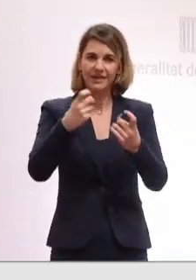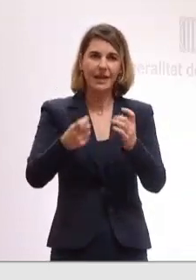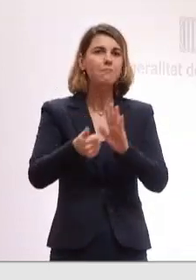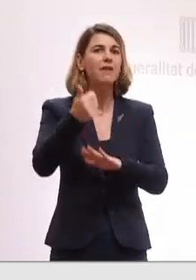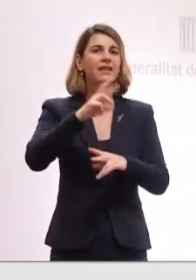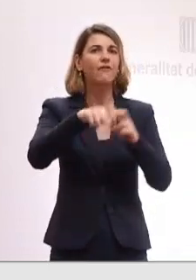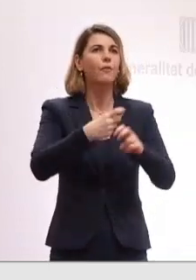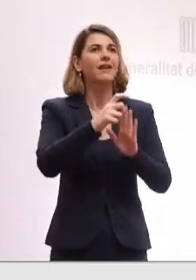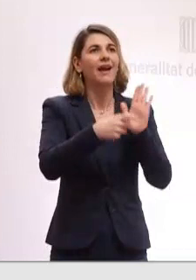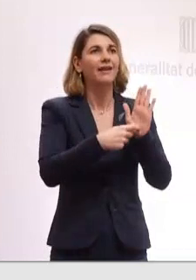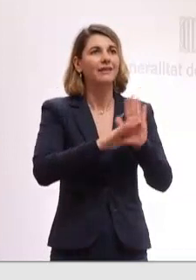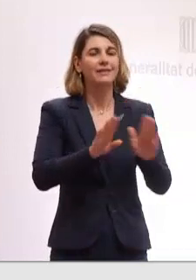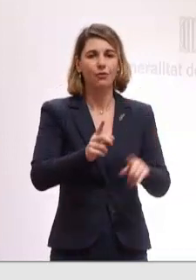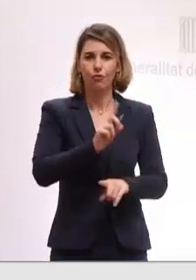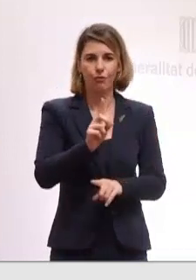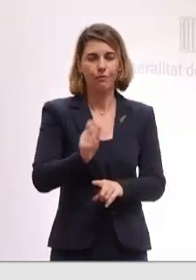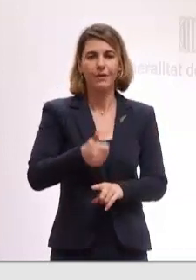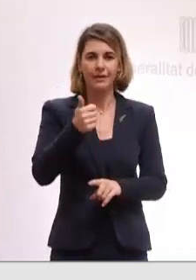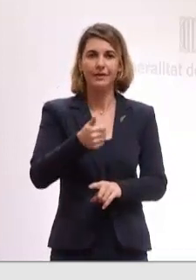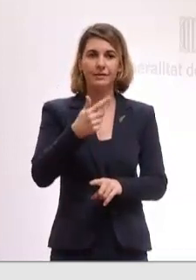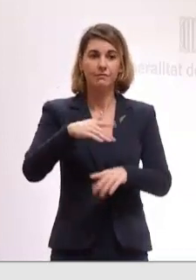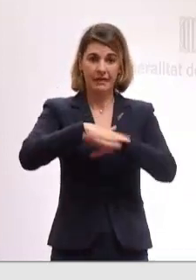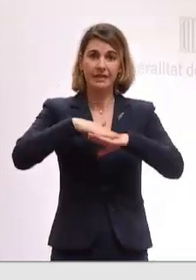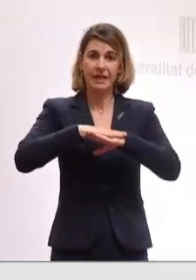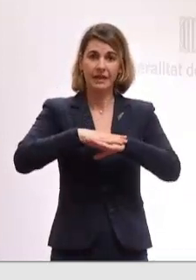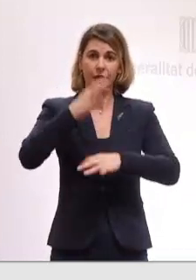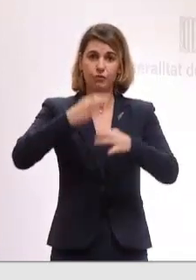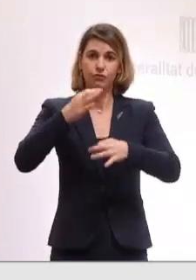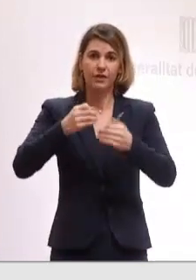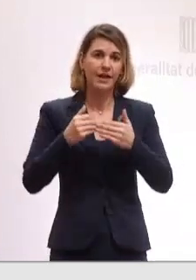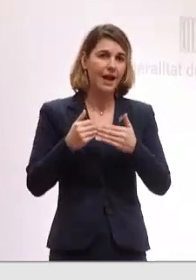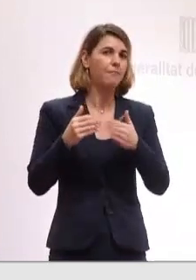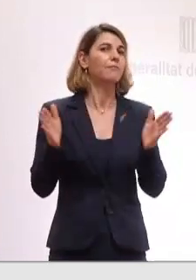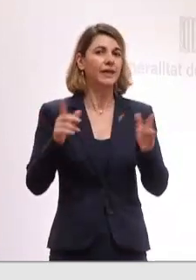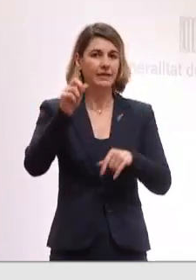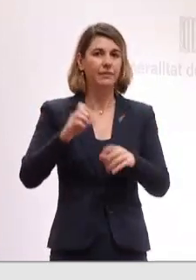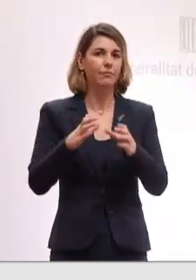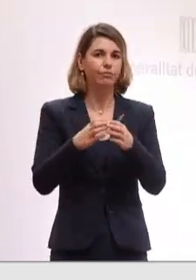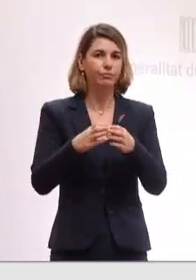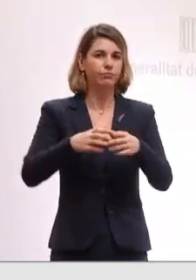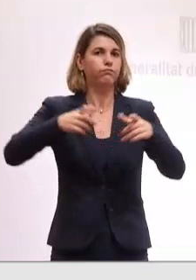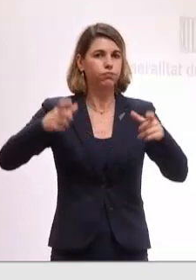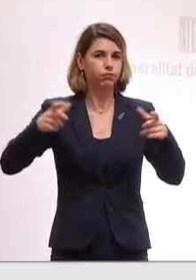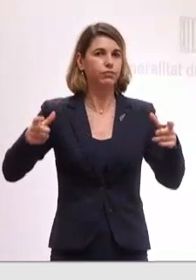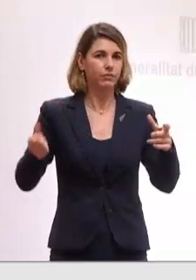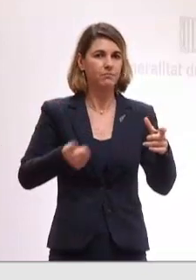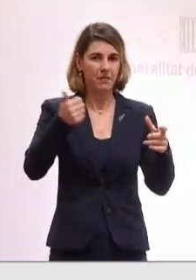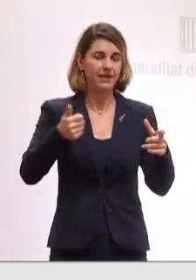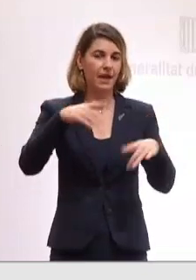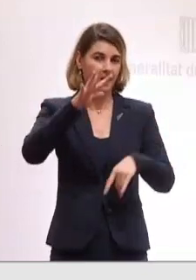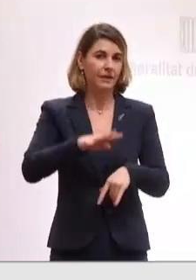que reformes legals, necessitem del Ministeri de Justícia que ampliï la planta judicial a Catalunya per